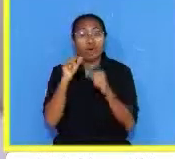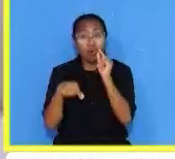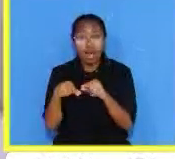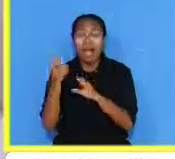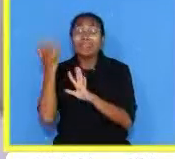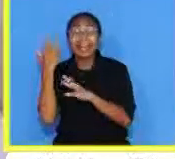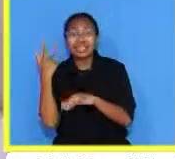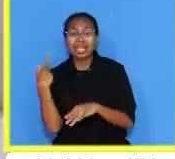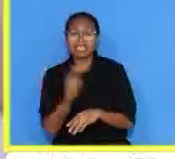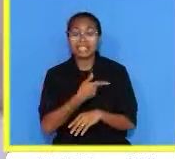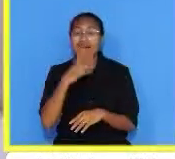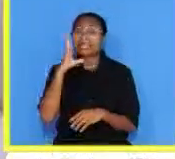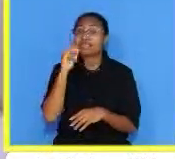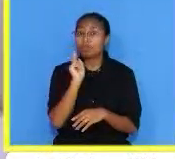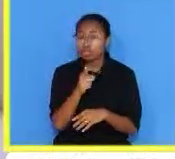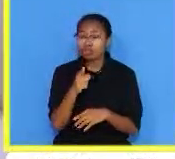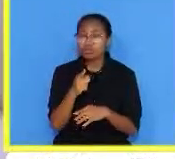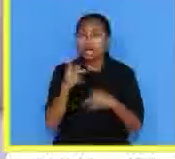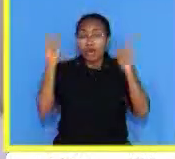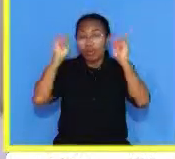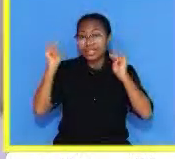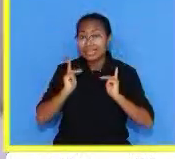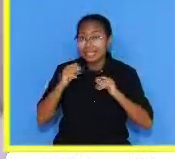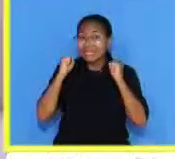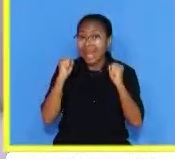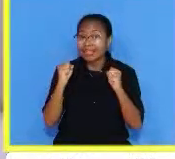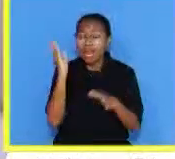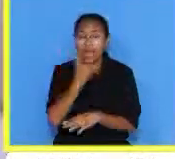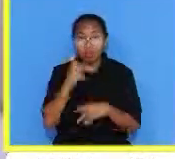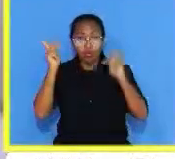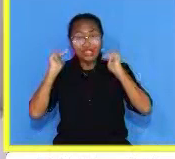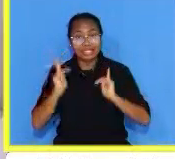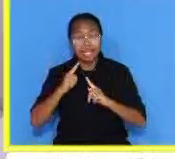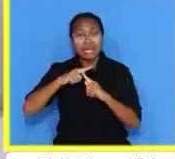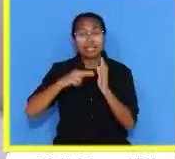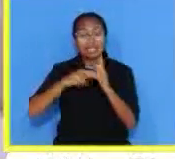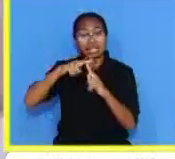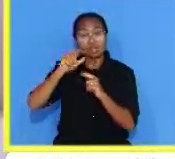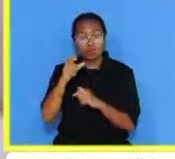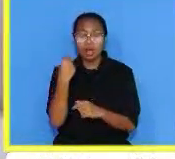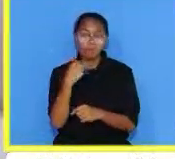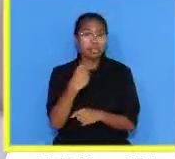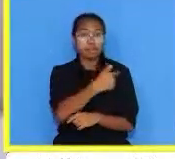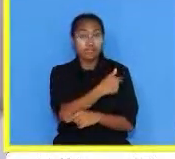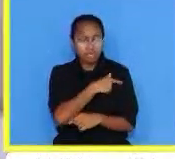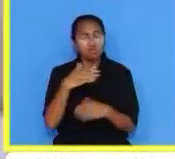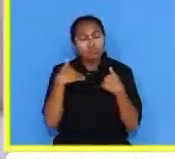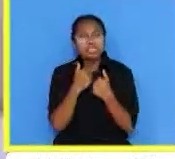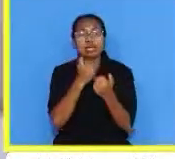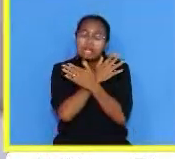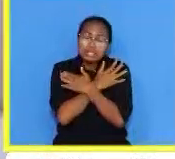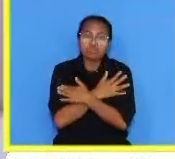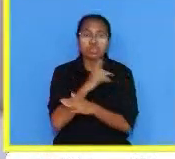yang kita sebut yang karena kondisi kesehatan dan kondisi tertentu tidak bisa divaksin itu juga terlindungi.